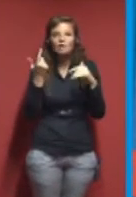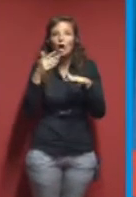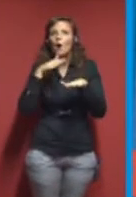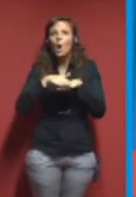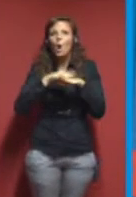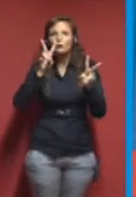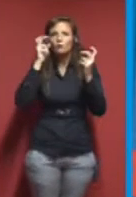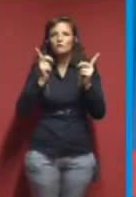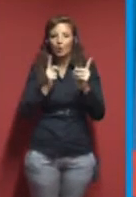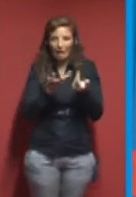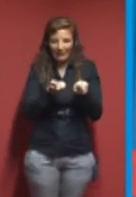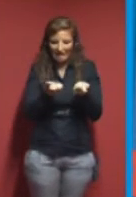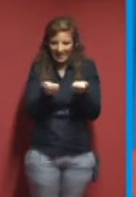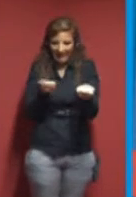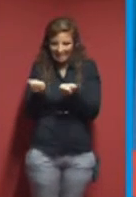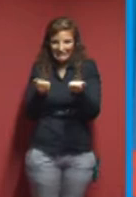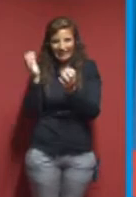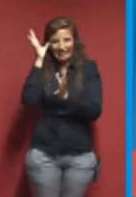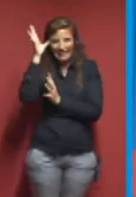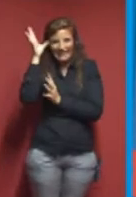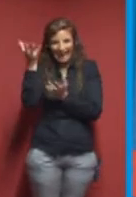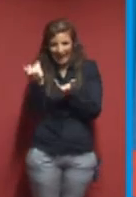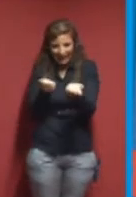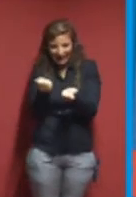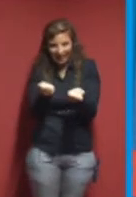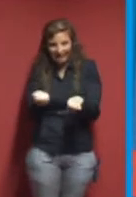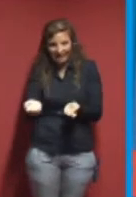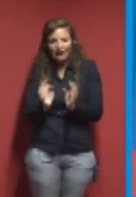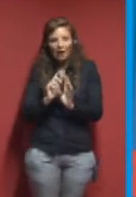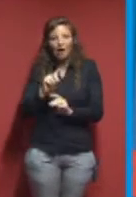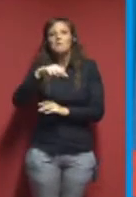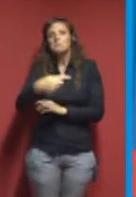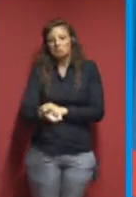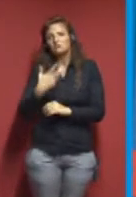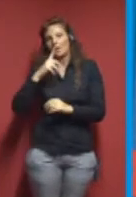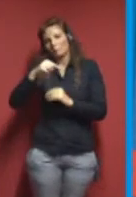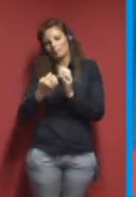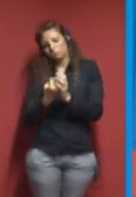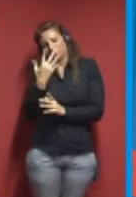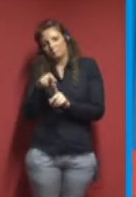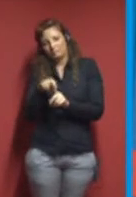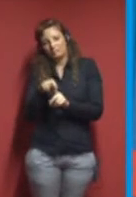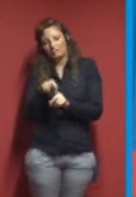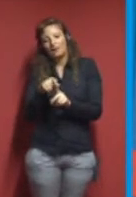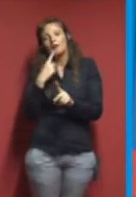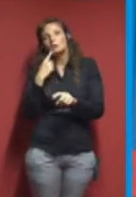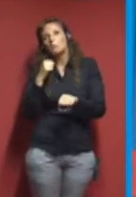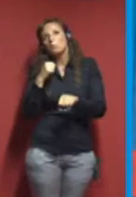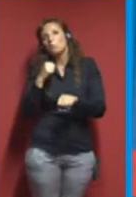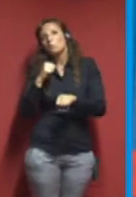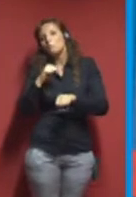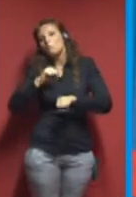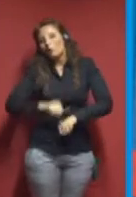dell'ikea e poi abbiamo anche creato praticamente la possibilità di